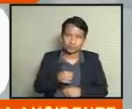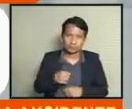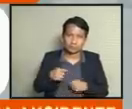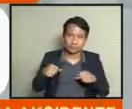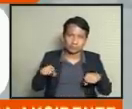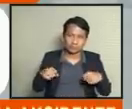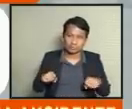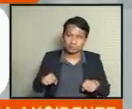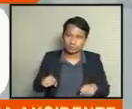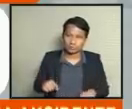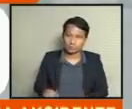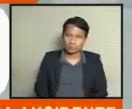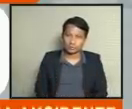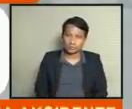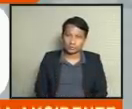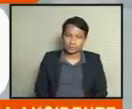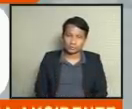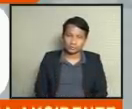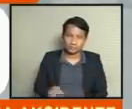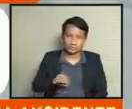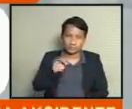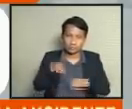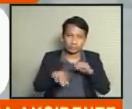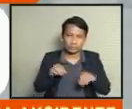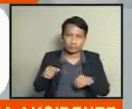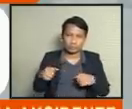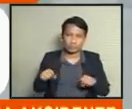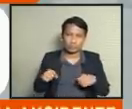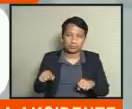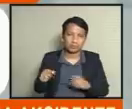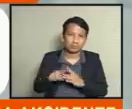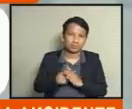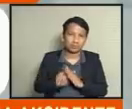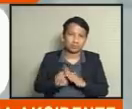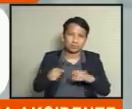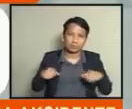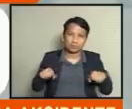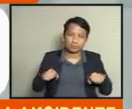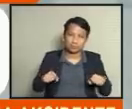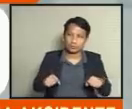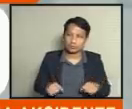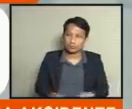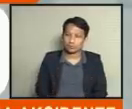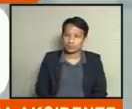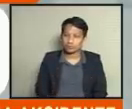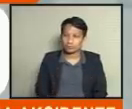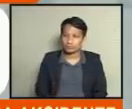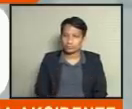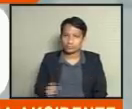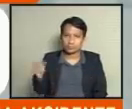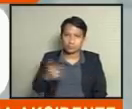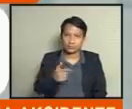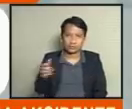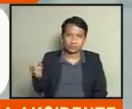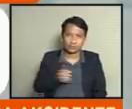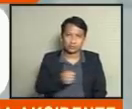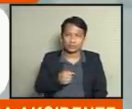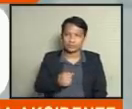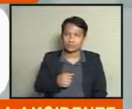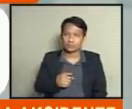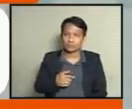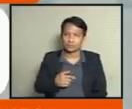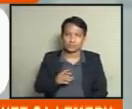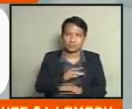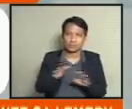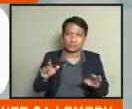ng motor. Sumali kami sa paluwagan. Yun, nag-umpisa ako nung para yung ceramics. Kaya lahat ng motor nasa iyo na? May motor hindi pa po,